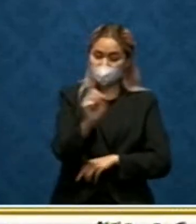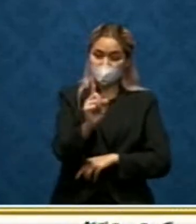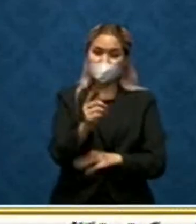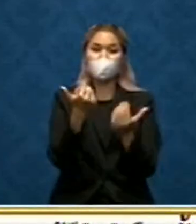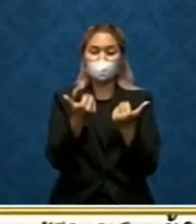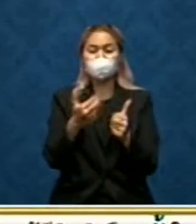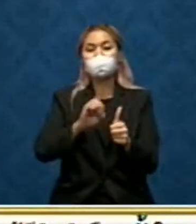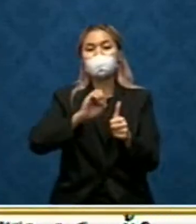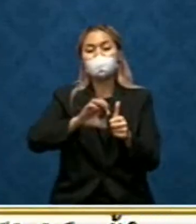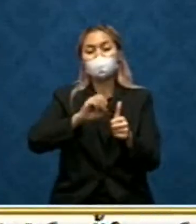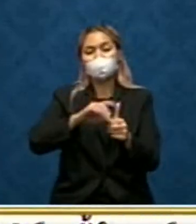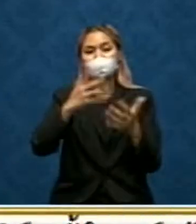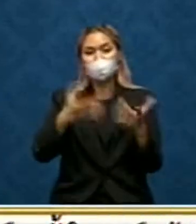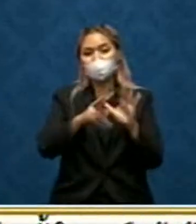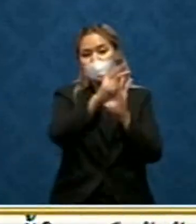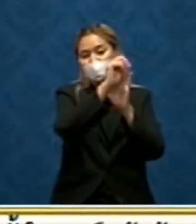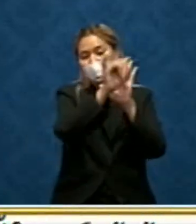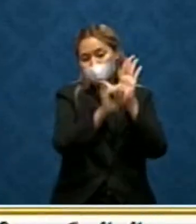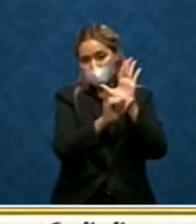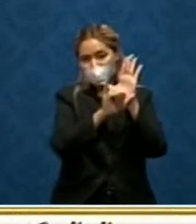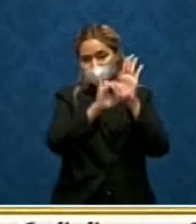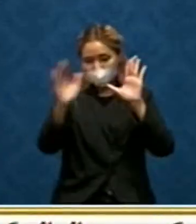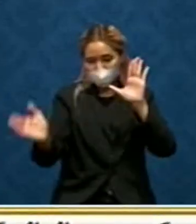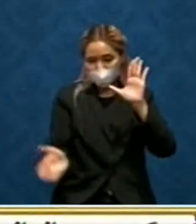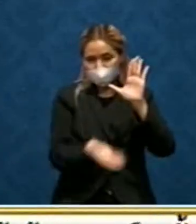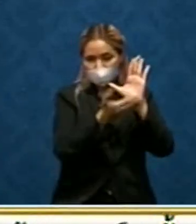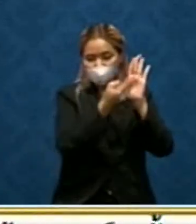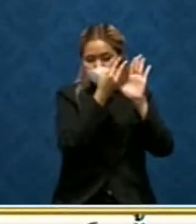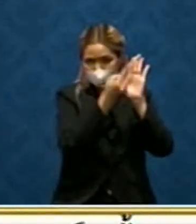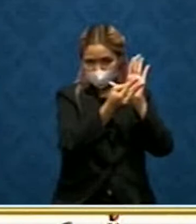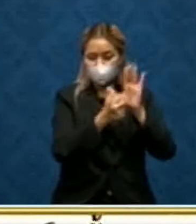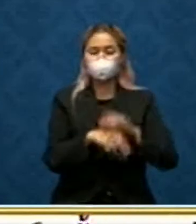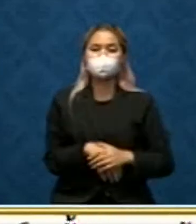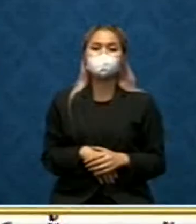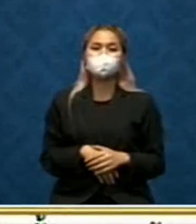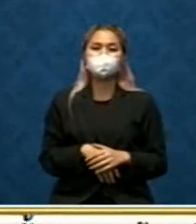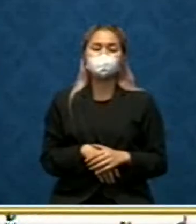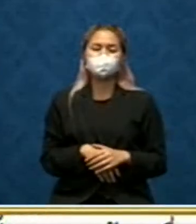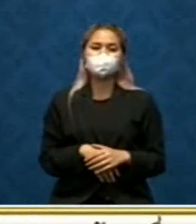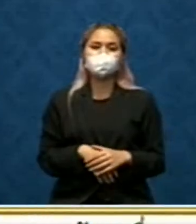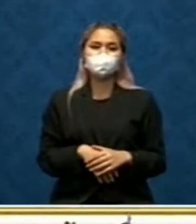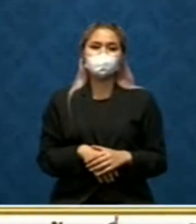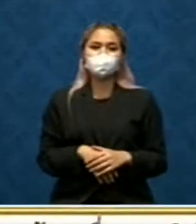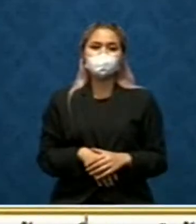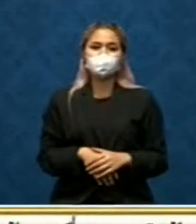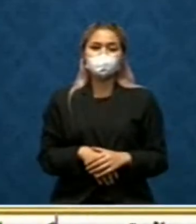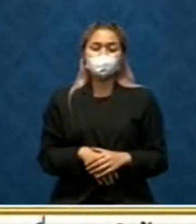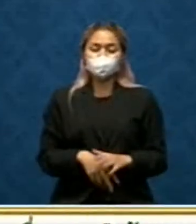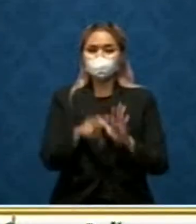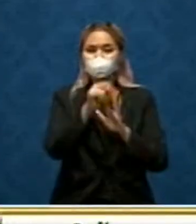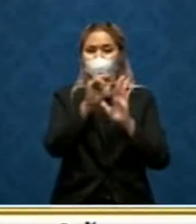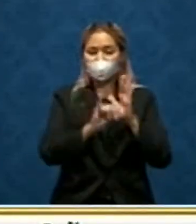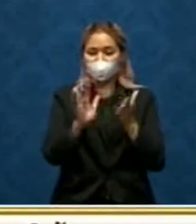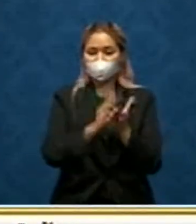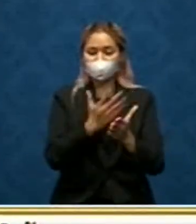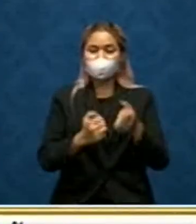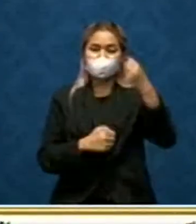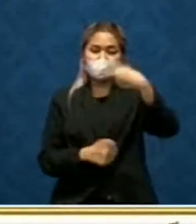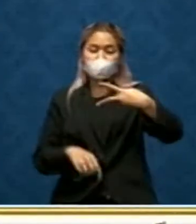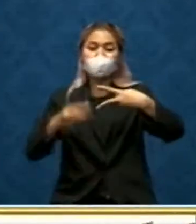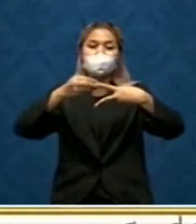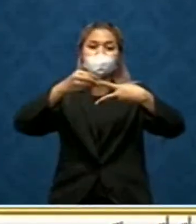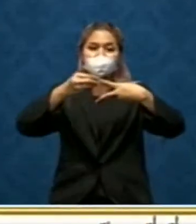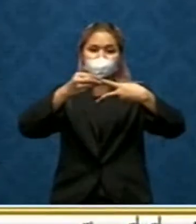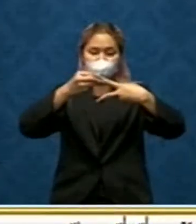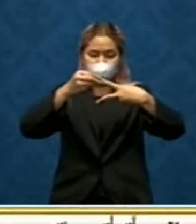นี่ผมก็เลยจะยกนายบายให้ท่านดูพอพนายบายปรับ มันกจะนายบายอยสองพวกหนึ่ก็คือ